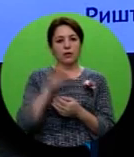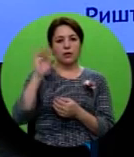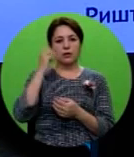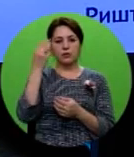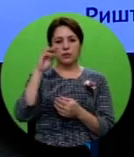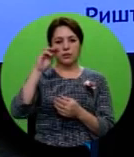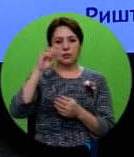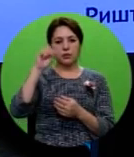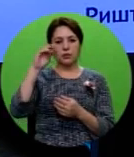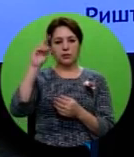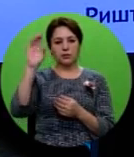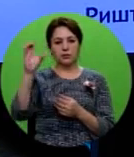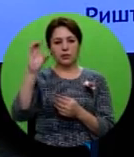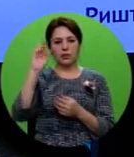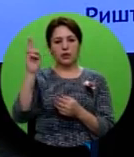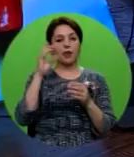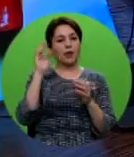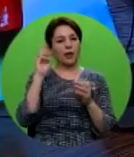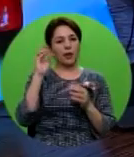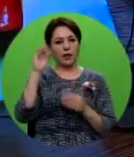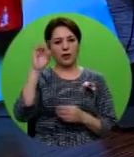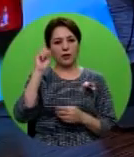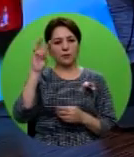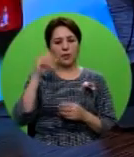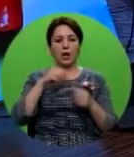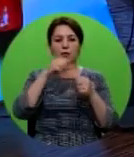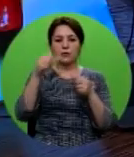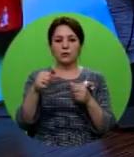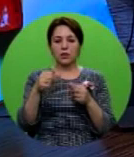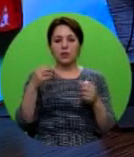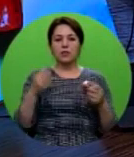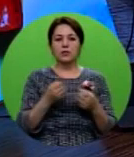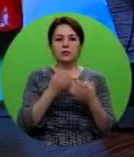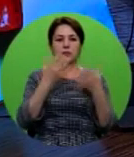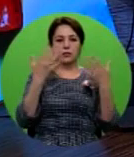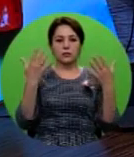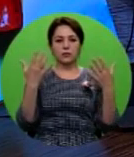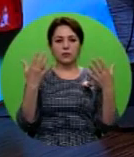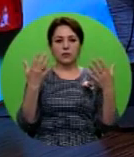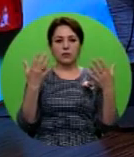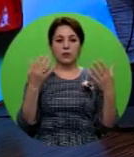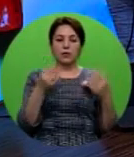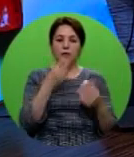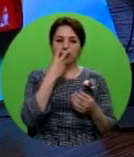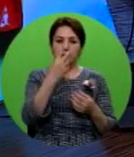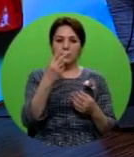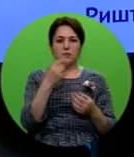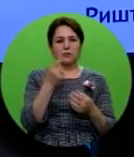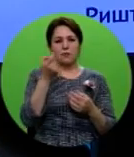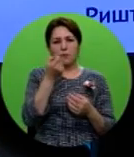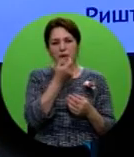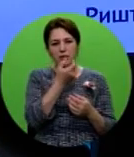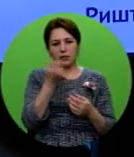Риштанская керамика. Риштанская керамика, она отличается изяществом. Видите, тут мелкие